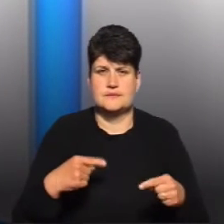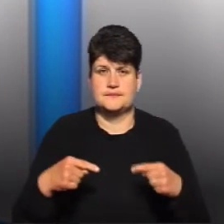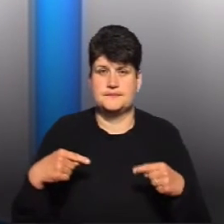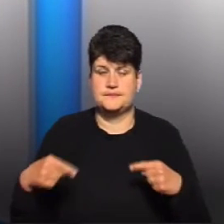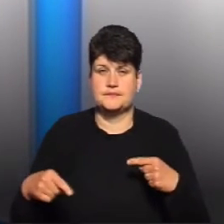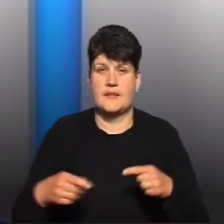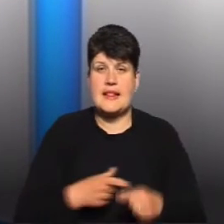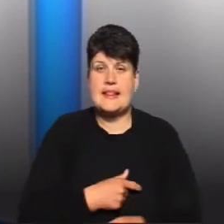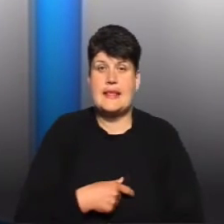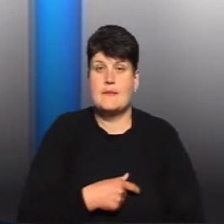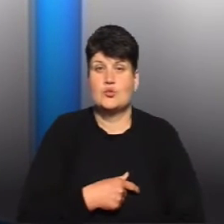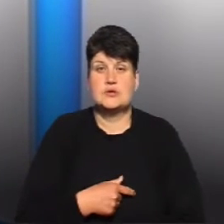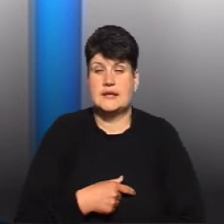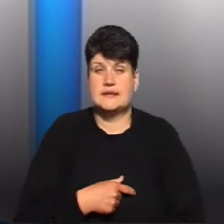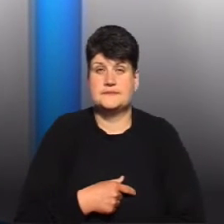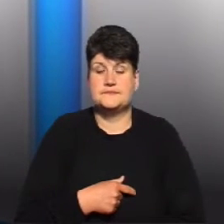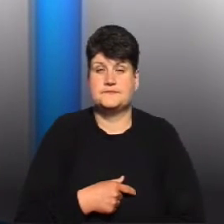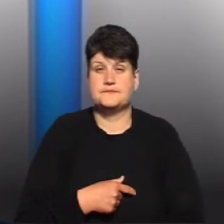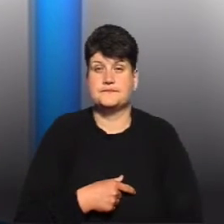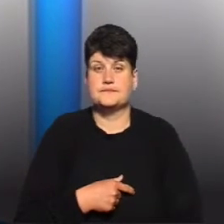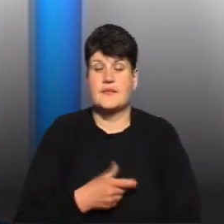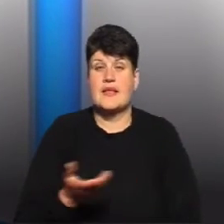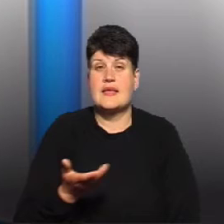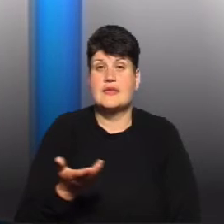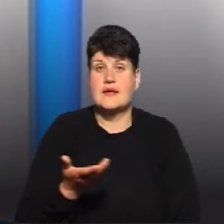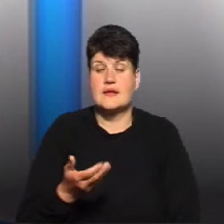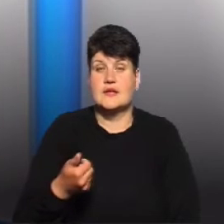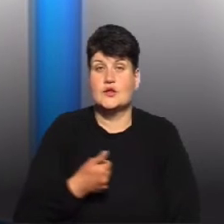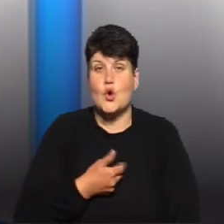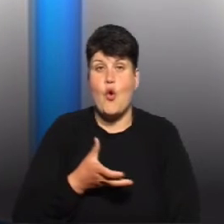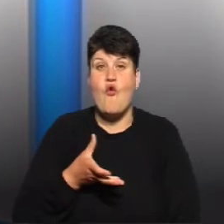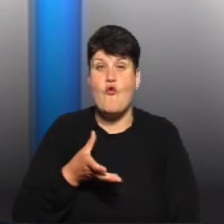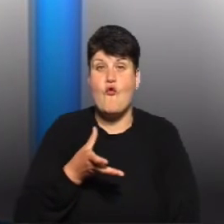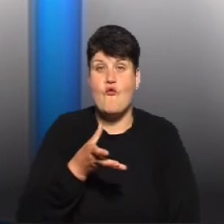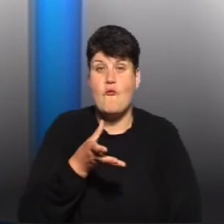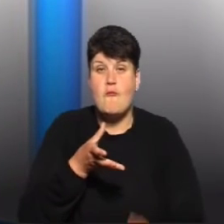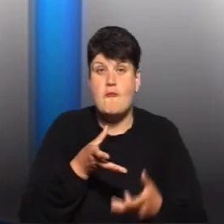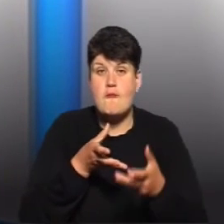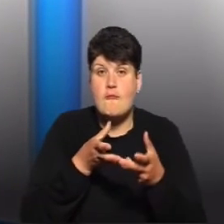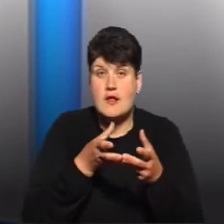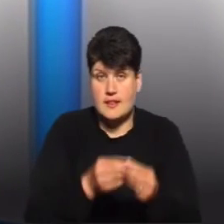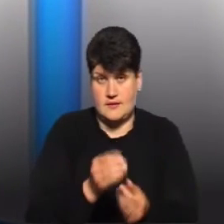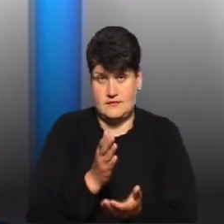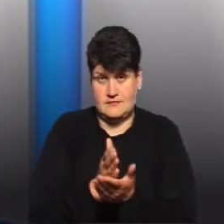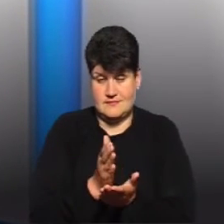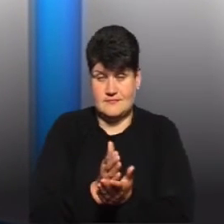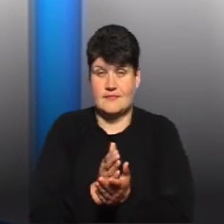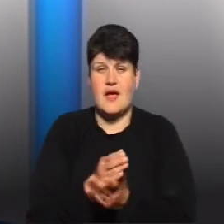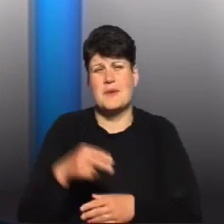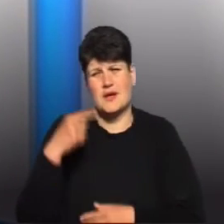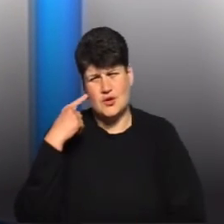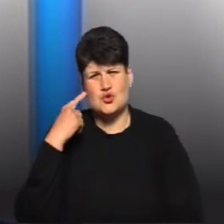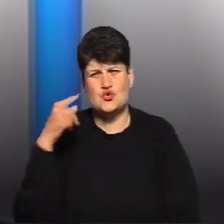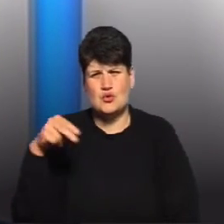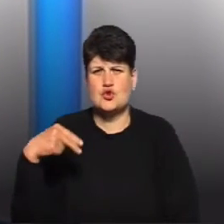які десь до певної сфери впливу належать. Підконтрольні. Так, але ми чули, що президент вже, скажімо так, в